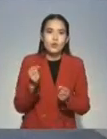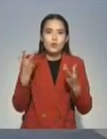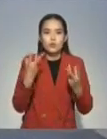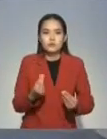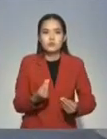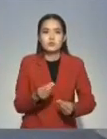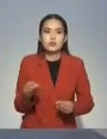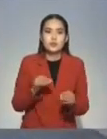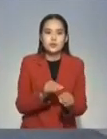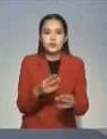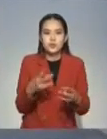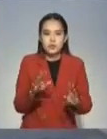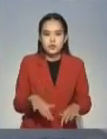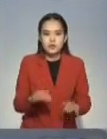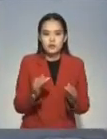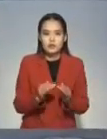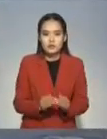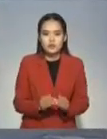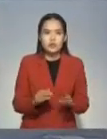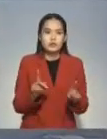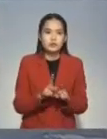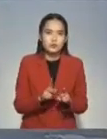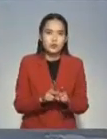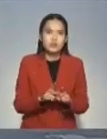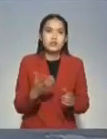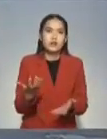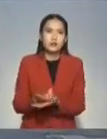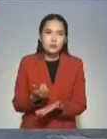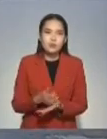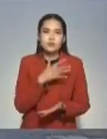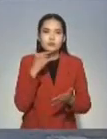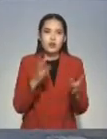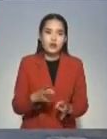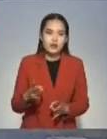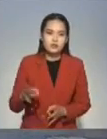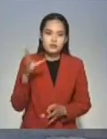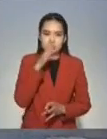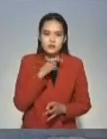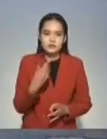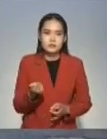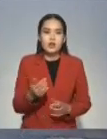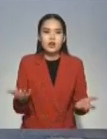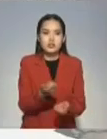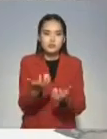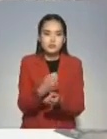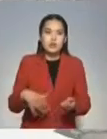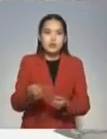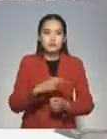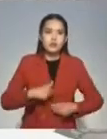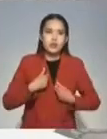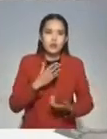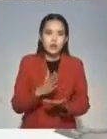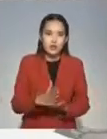результате ДТП от полученных телесных повреждений скончался на месте происшествия